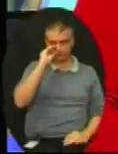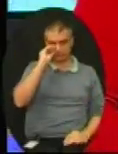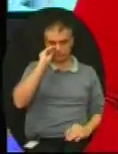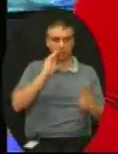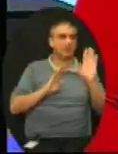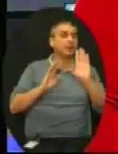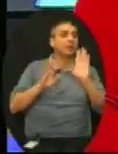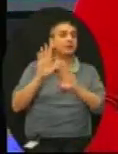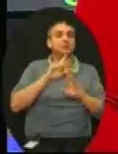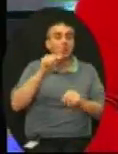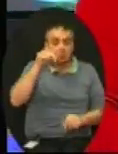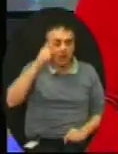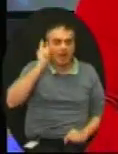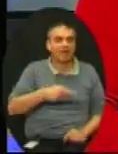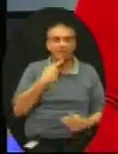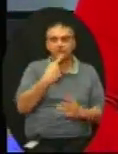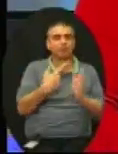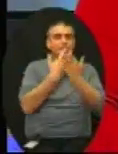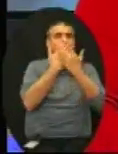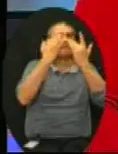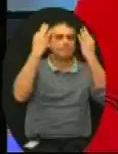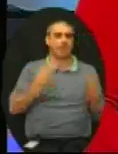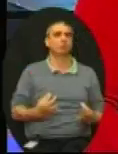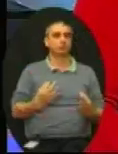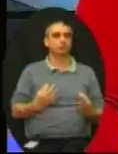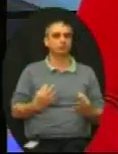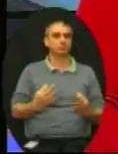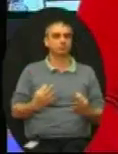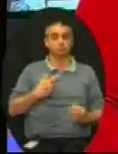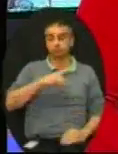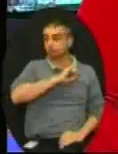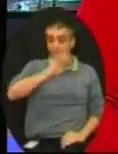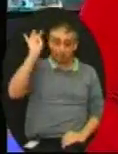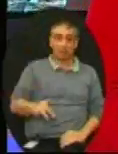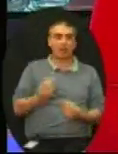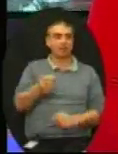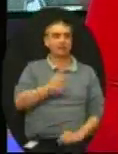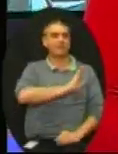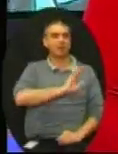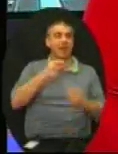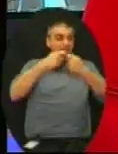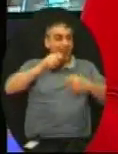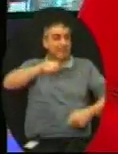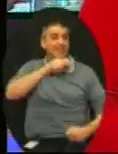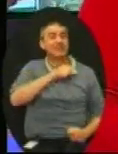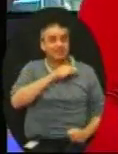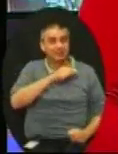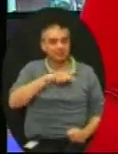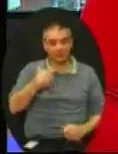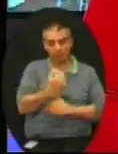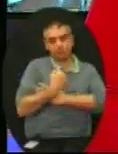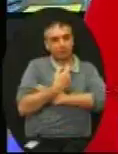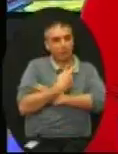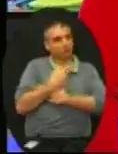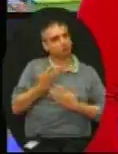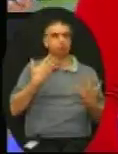לטשטש את זה. כאן חייבת להיות עמדה ברורה של נגד הדבר המטורף הזה, שלחברי כנסת תהיה סמכות על